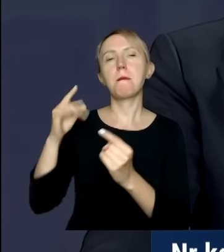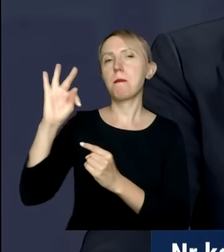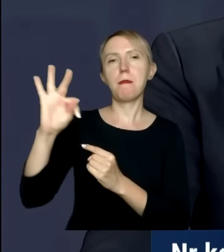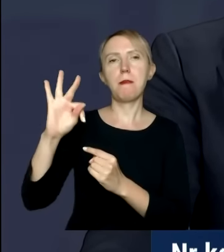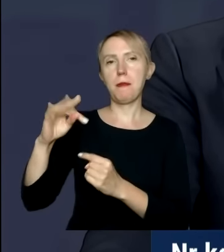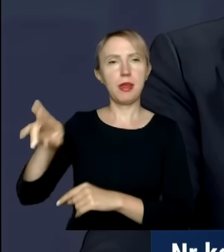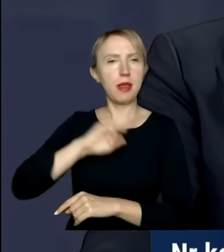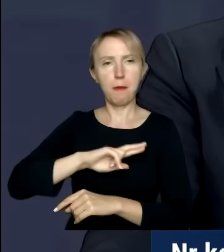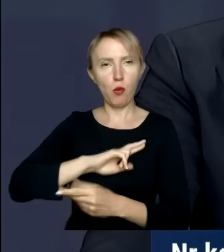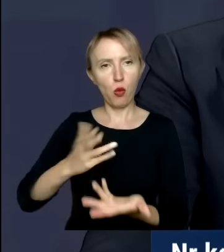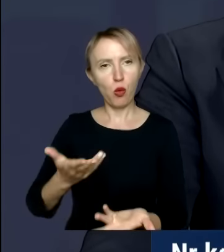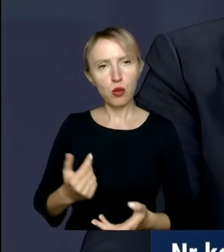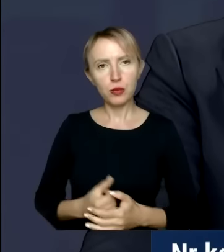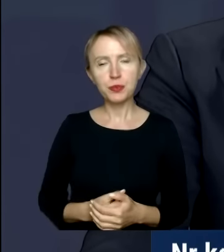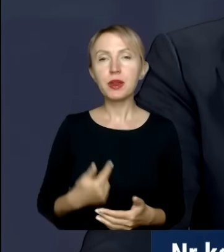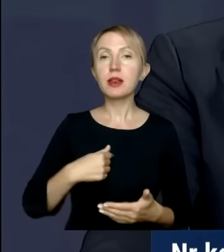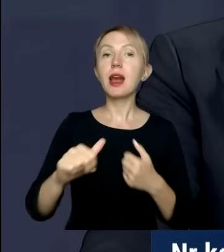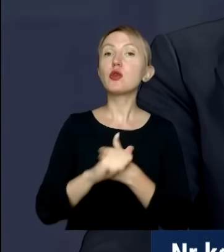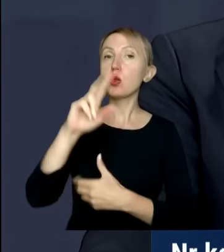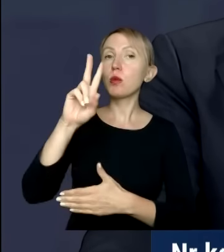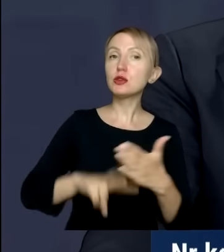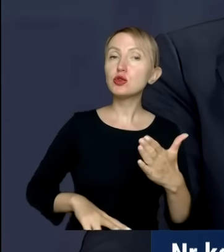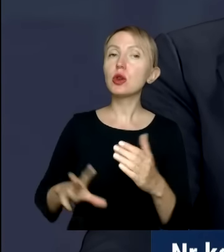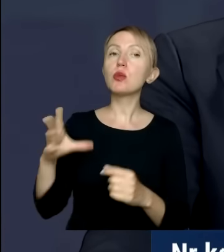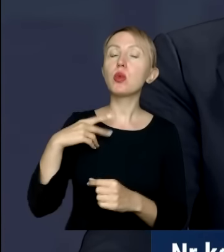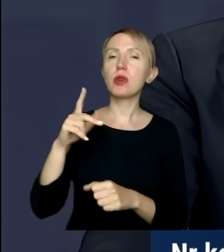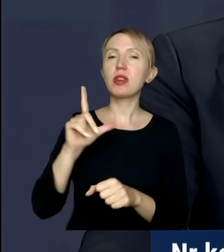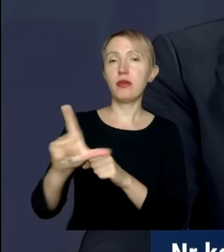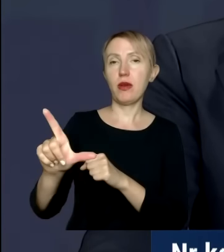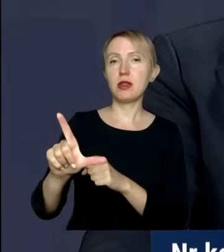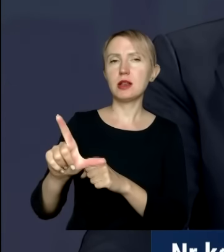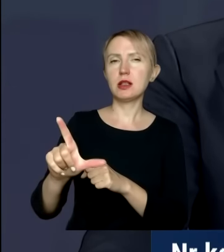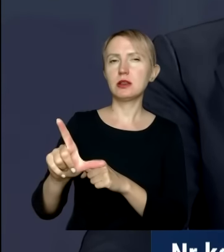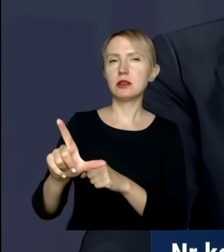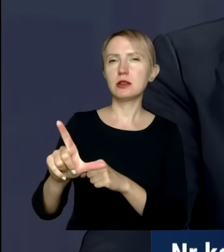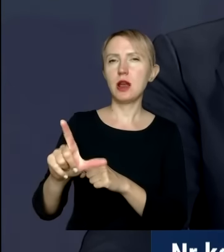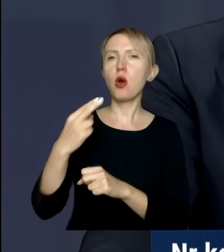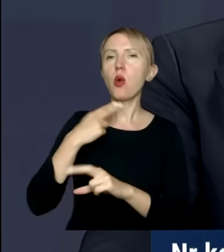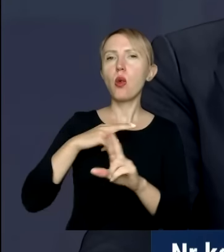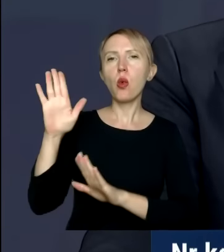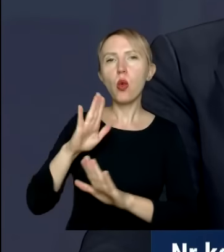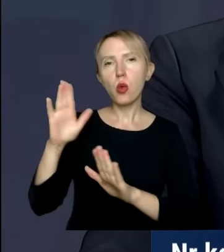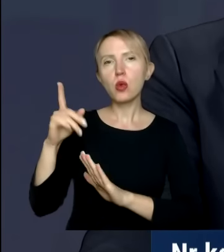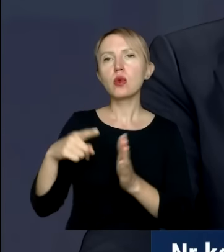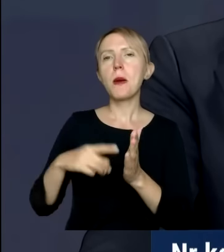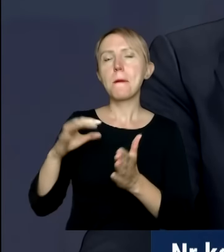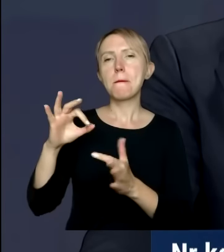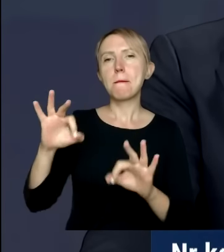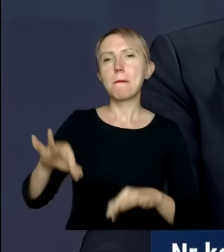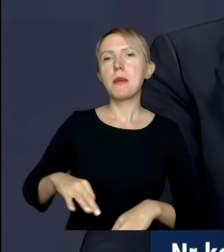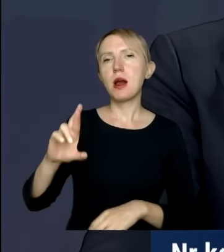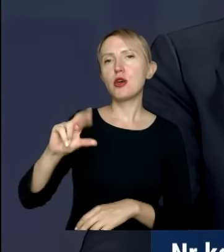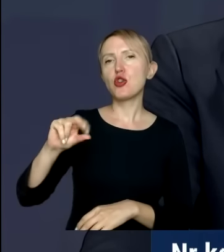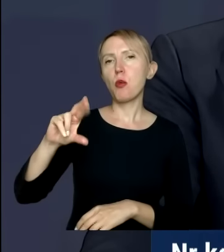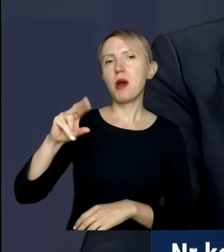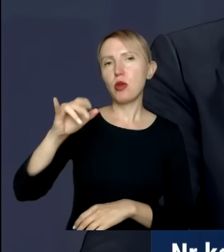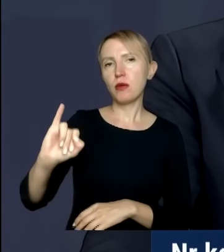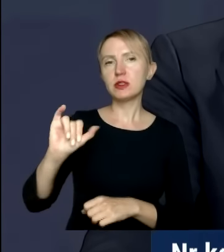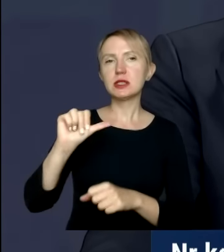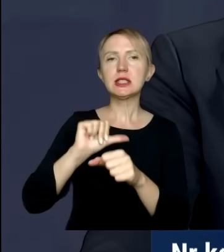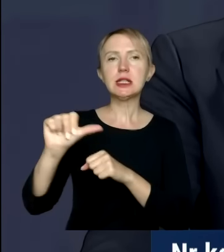te akta Mieliśmy przecież do pamiętam głosowanie dotyczących pana Romanowskiego 11